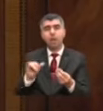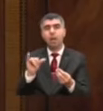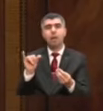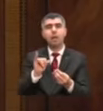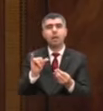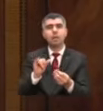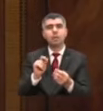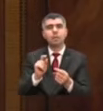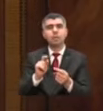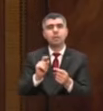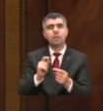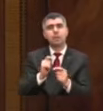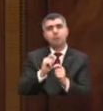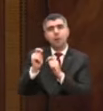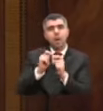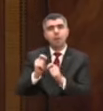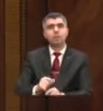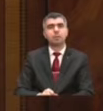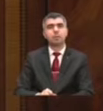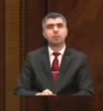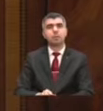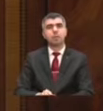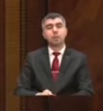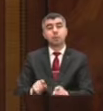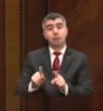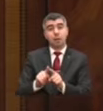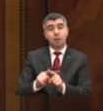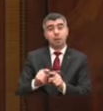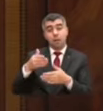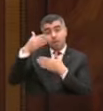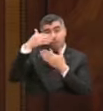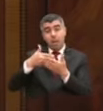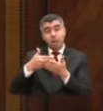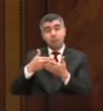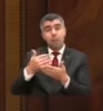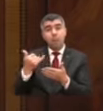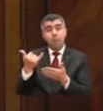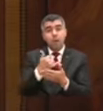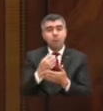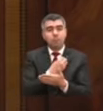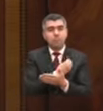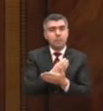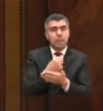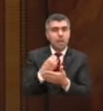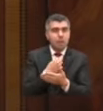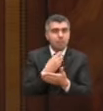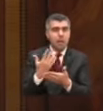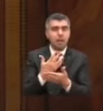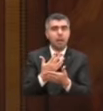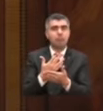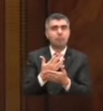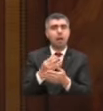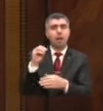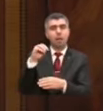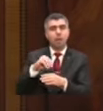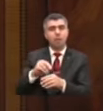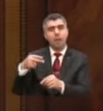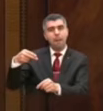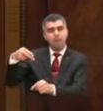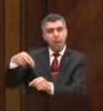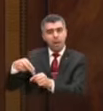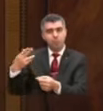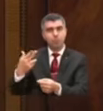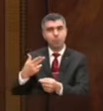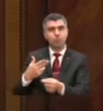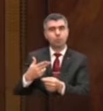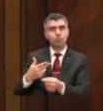السياسويه الفارغه. المواطنين هما الحلقة الأضعف لأنهم تحملوا الصحة والتطبيب وزناهم الآن هذا الهم ديال المحروقات وهذا الهم ديال